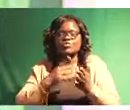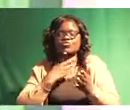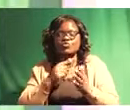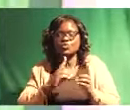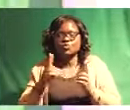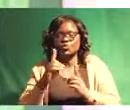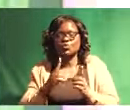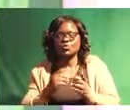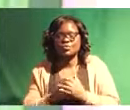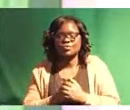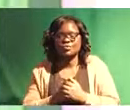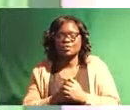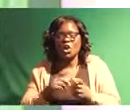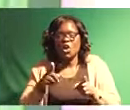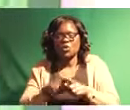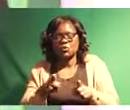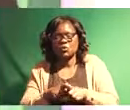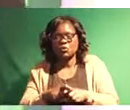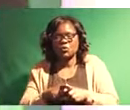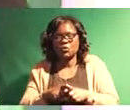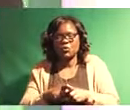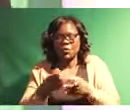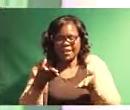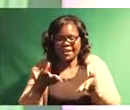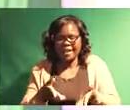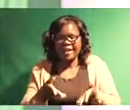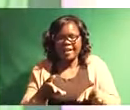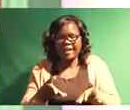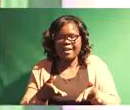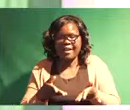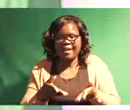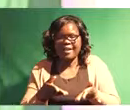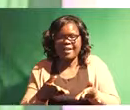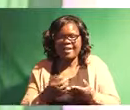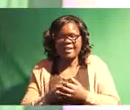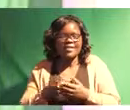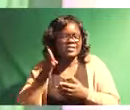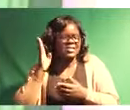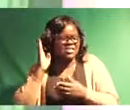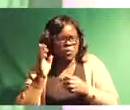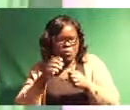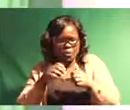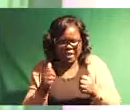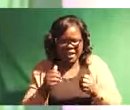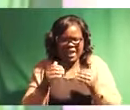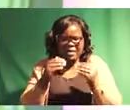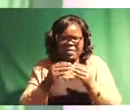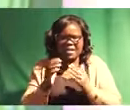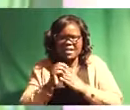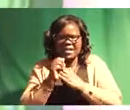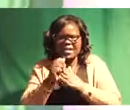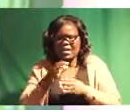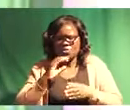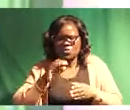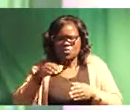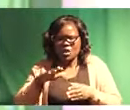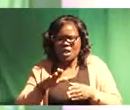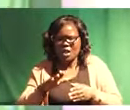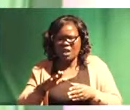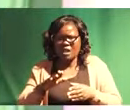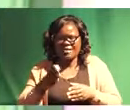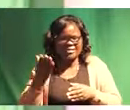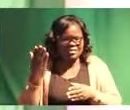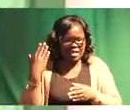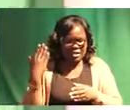do. Vile vile nikiwa hapa, nimewasikiza kwa makini. Nilikutana na viongozi hawa wenu